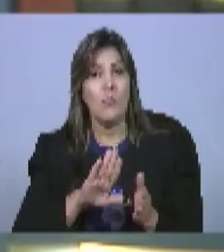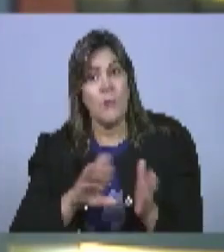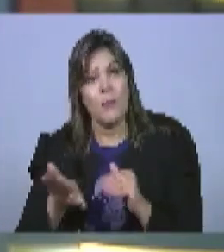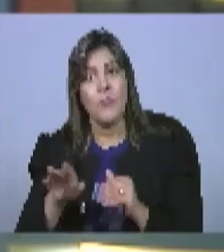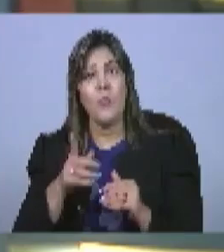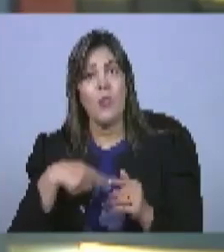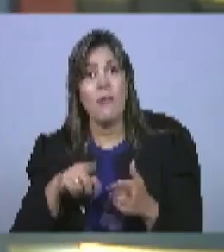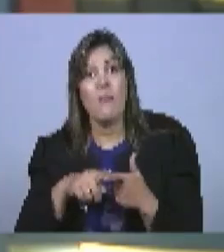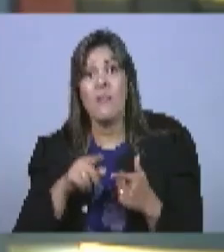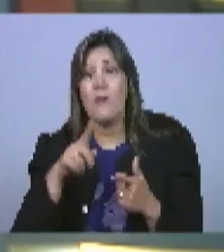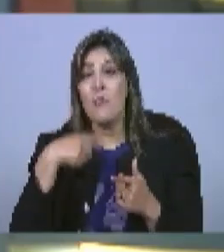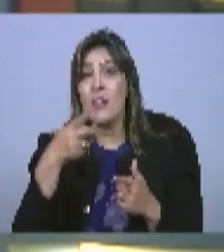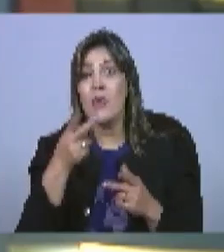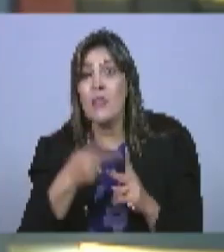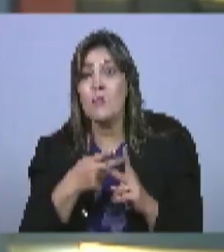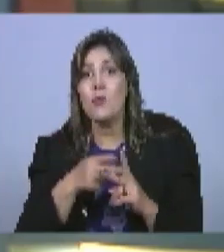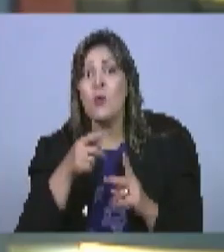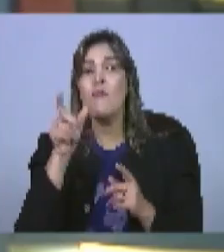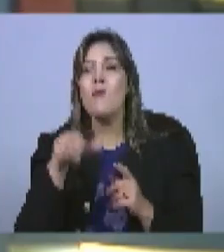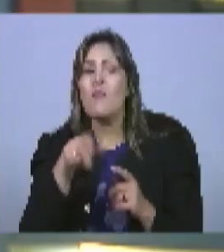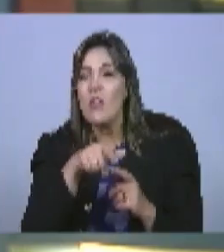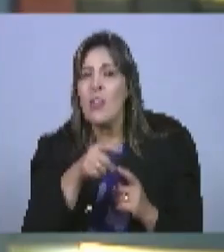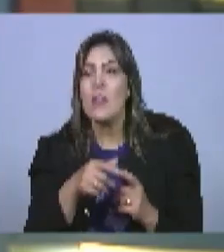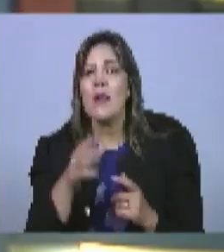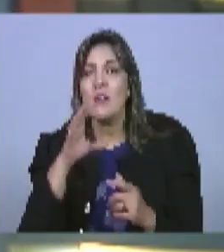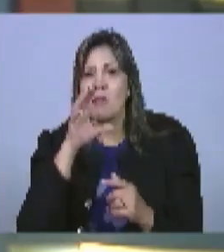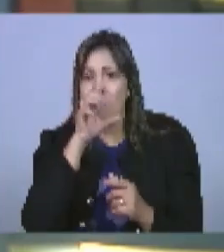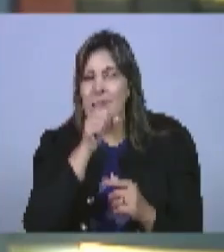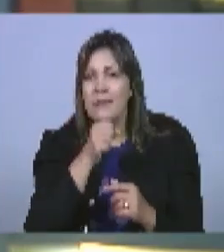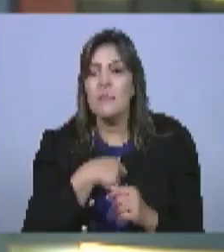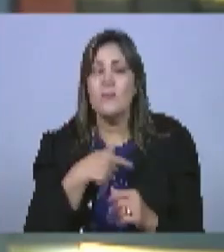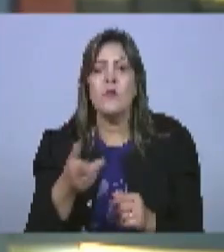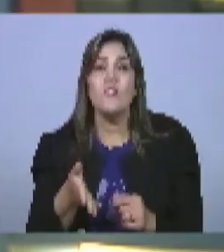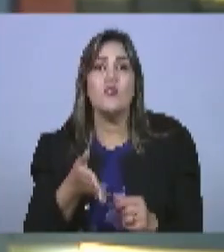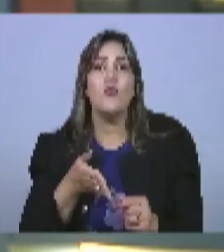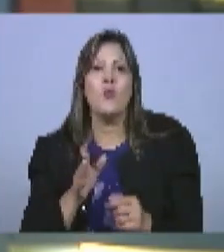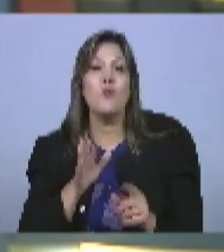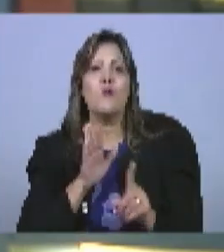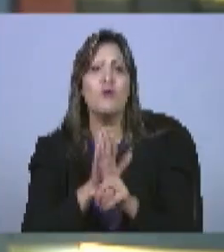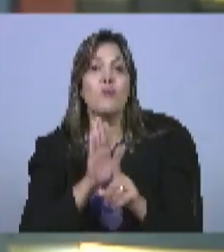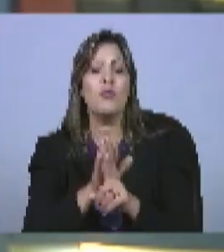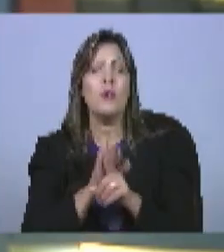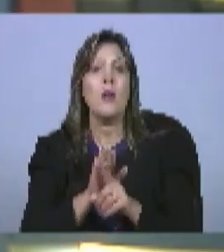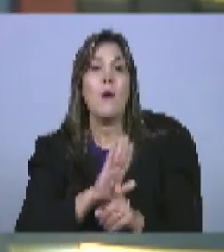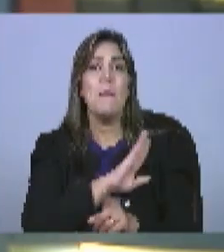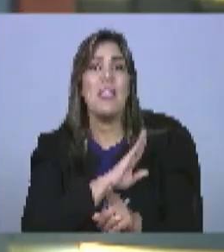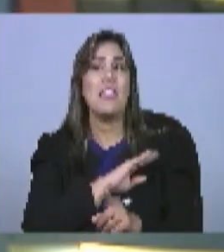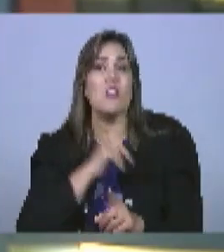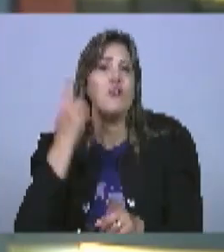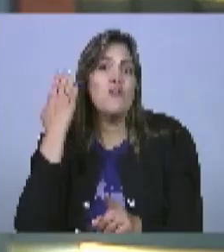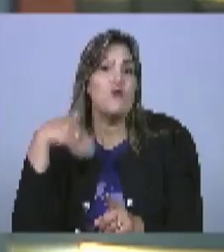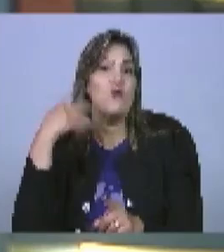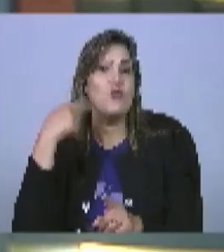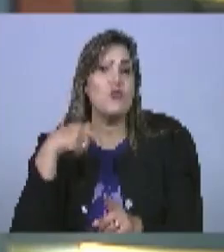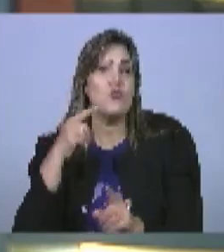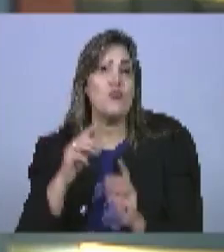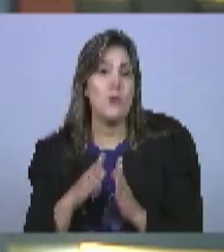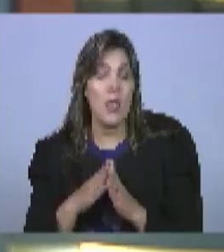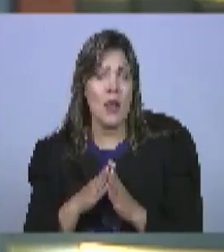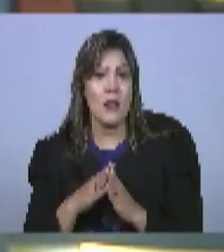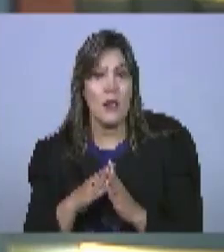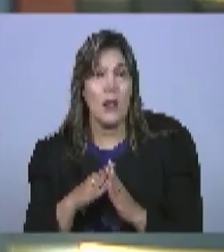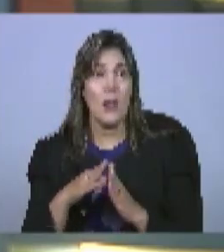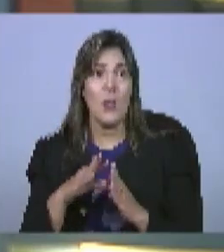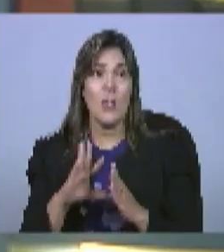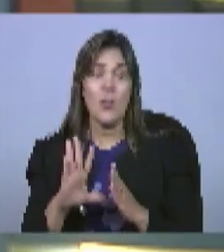هناك عناصر كامنه لقوات الدعم السريع داخل الجيش السوداني قامت بالموضوع ده لان المسيره ممكن تكون اطلقت من